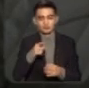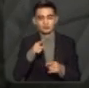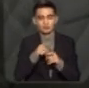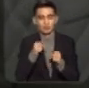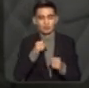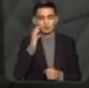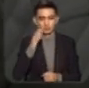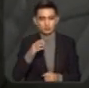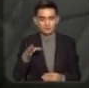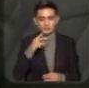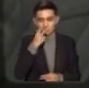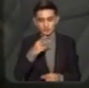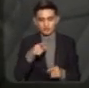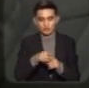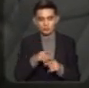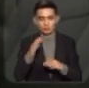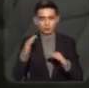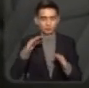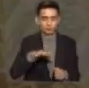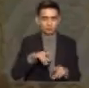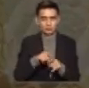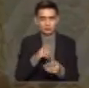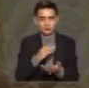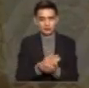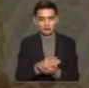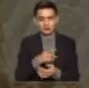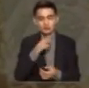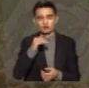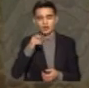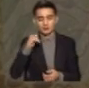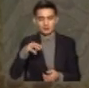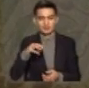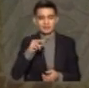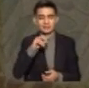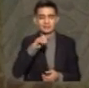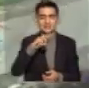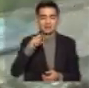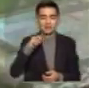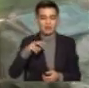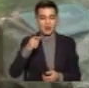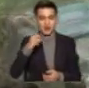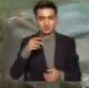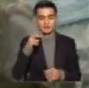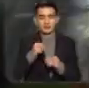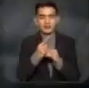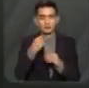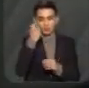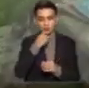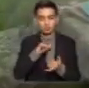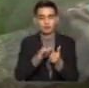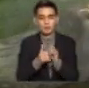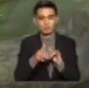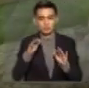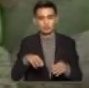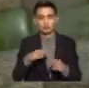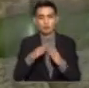Мына жерін көретін болсаңыз, ар жақ бірақ түсіп кетті, алай былай қарай ойнап жатыр. Жанат Қазытай Қызылағаштағы апаттан соң 2011 жылы Өскеменде үй